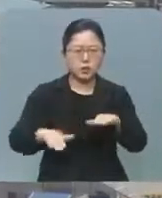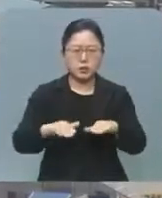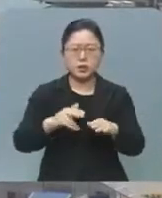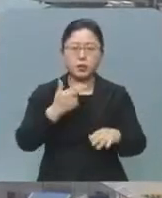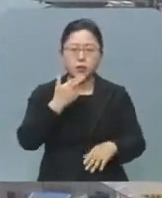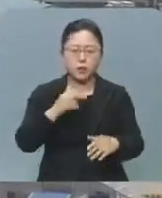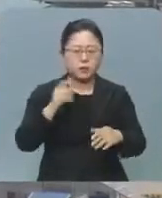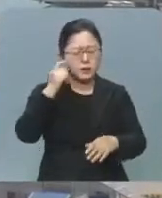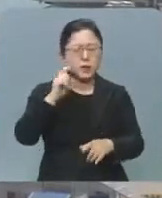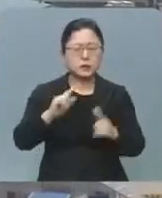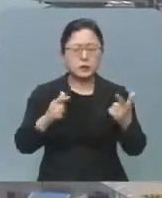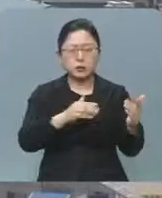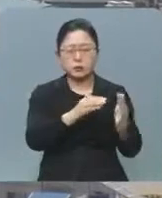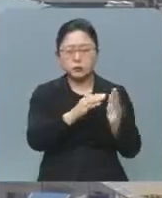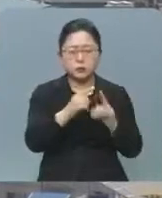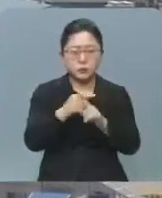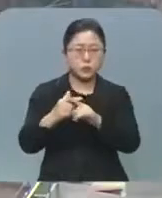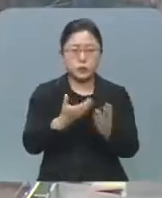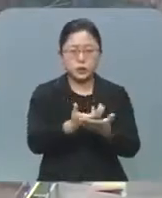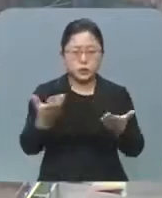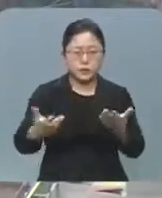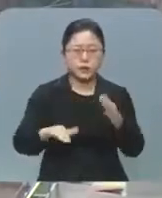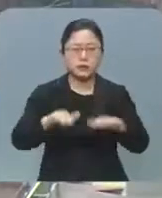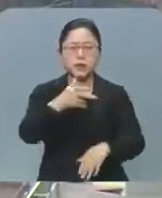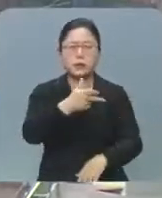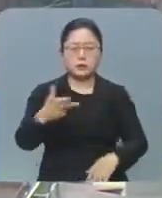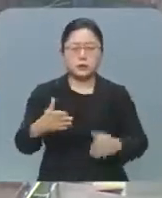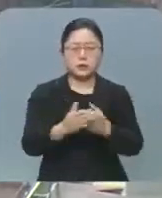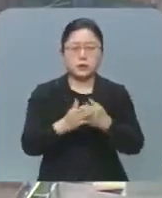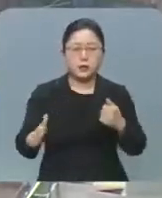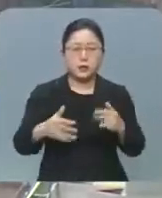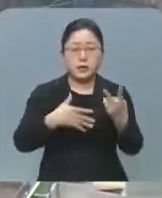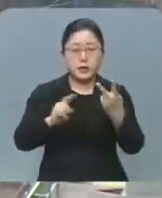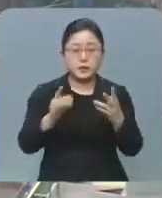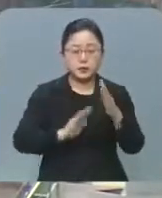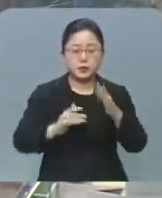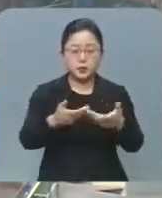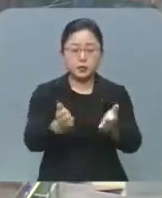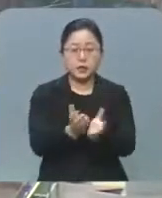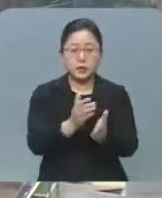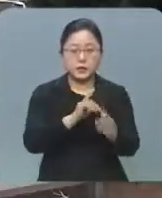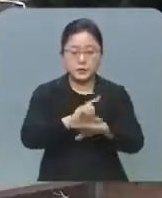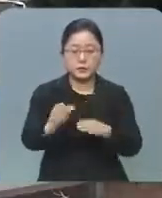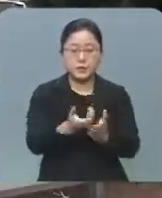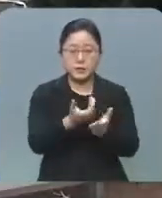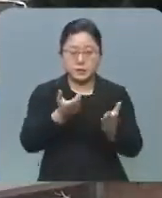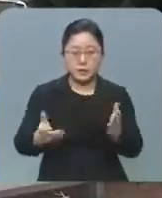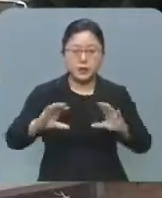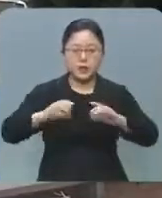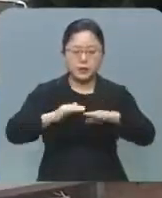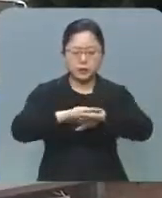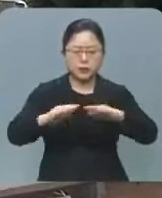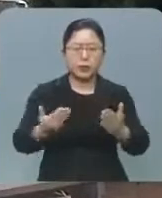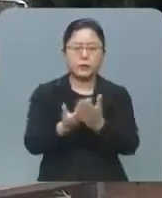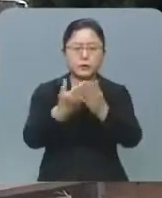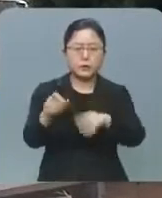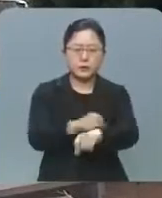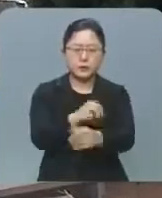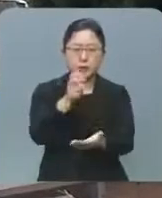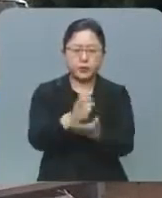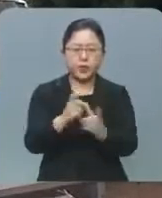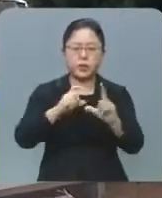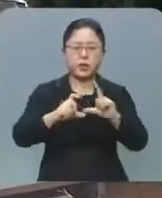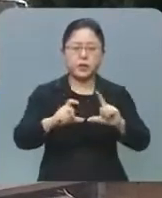이전을 추진할 경우 지역 간의 격차가 더 커질 수 있다며 2차 공공기관 지방 이전에 관한 국가균형발전특별법